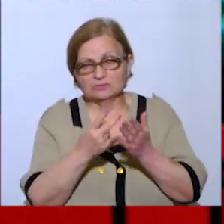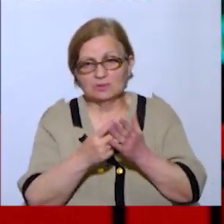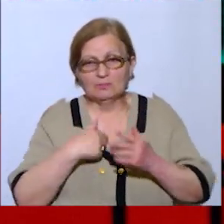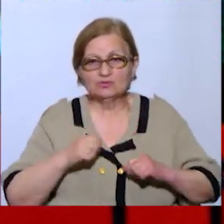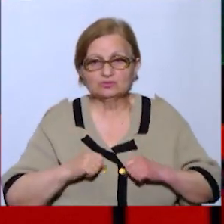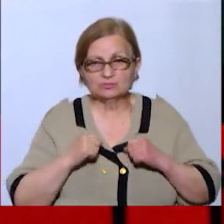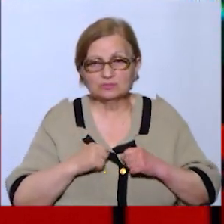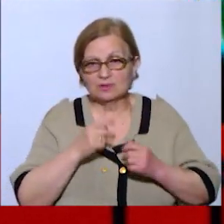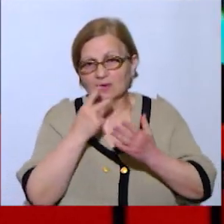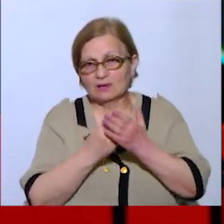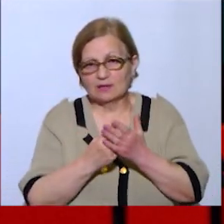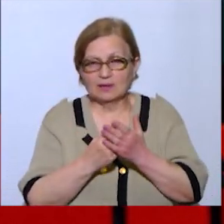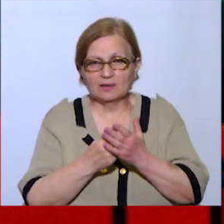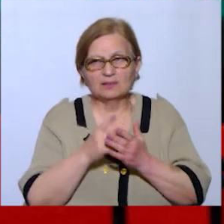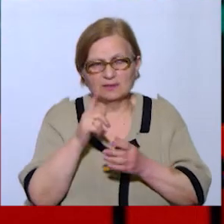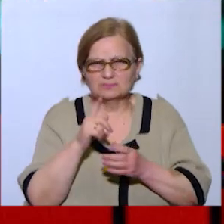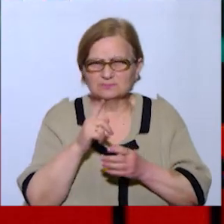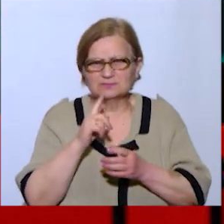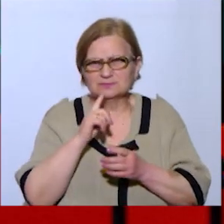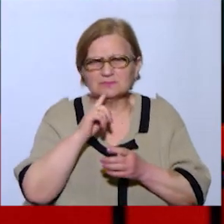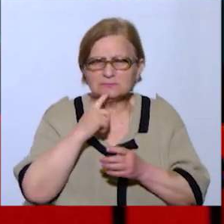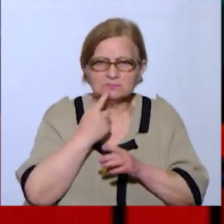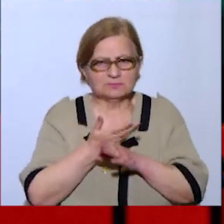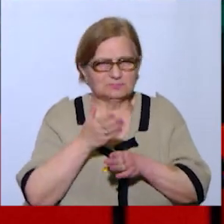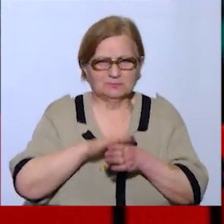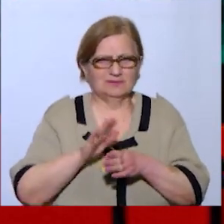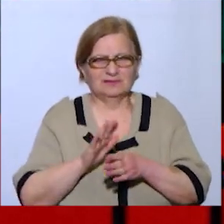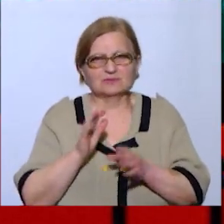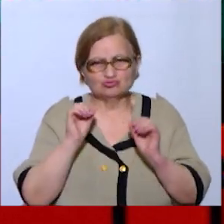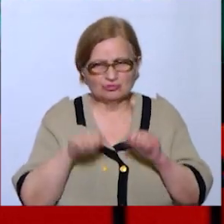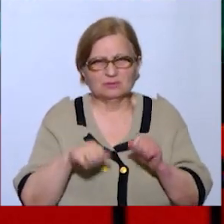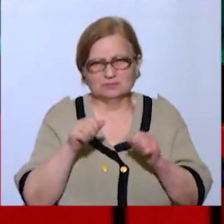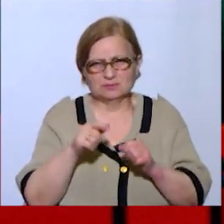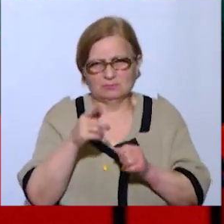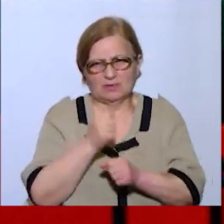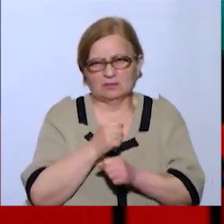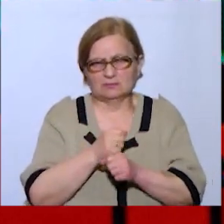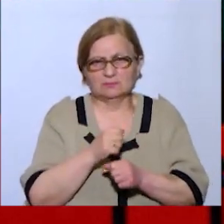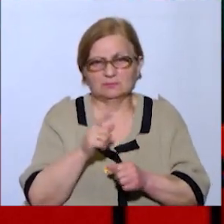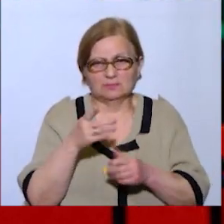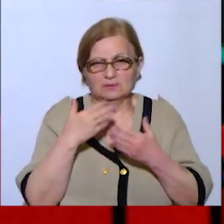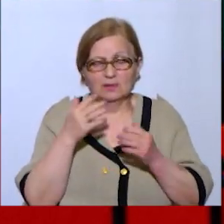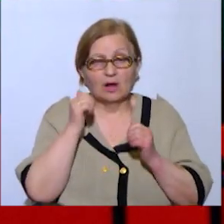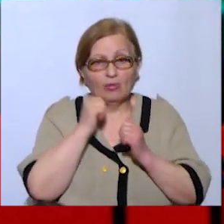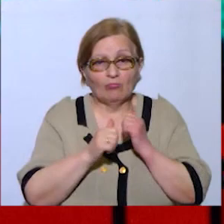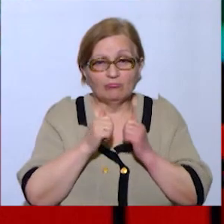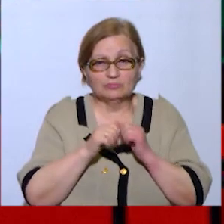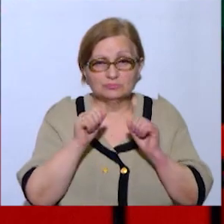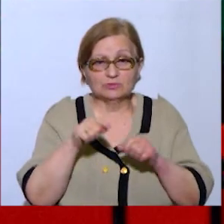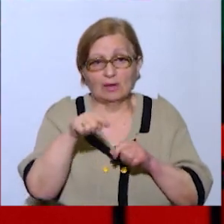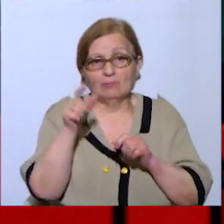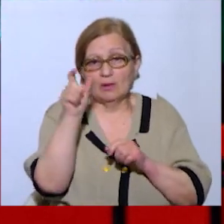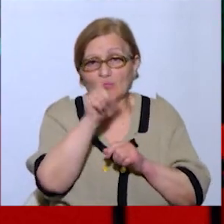შევეცდები გაჩვენოთ, რომ არც ისე დაუძლეველი არის ეს ოთხქულიანი ამოცანები. გარდა ამისა, ყოველთვის შეიძლება ამ